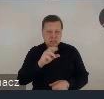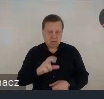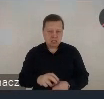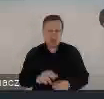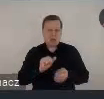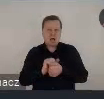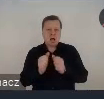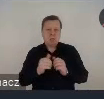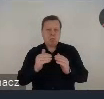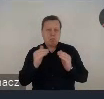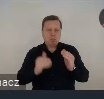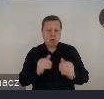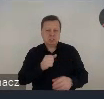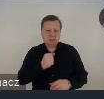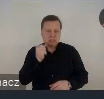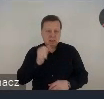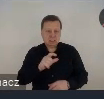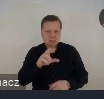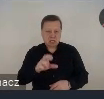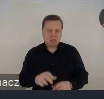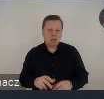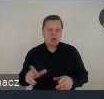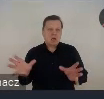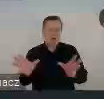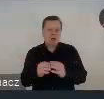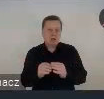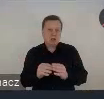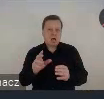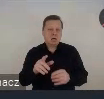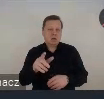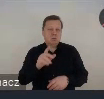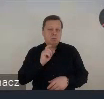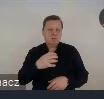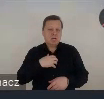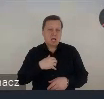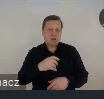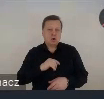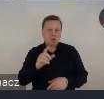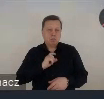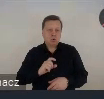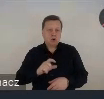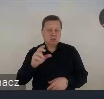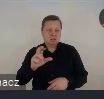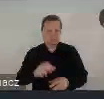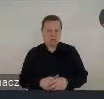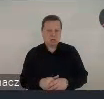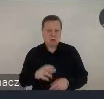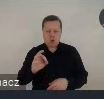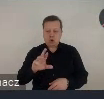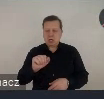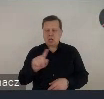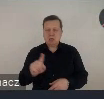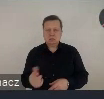cechu lub podstarszego cechu oraz dyrektora biura cechu. No i właśnie, no jak to